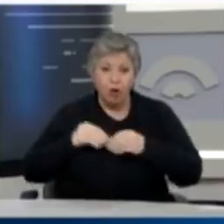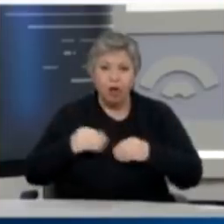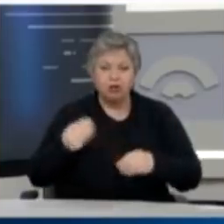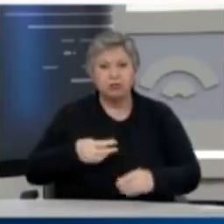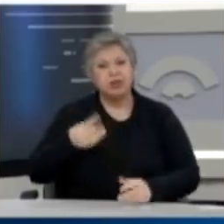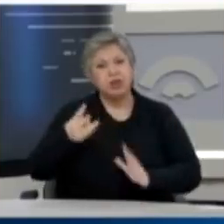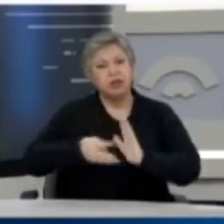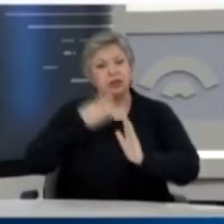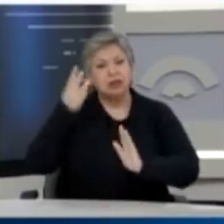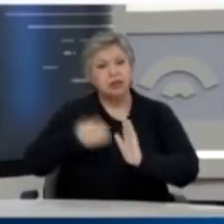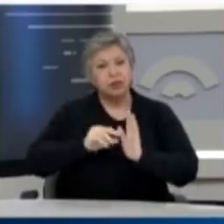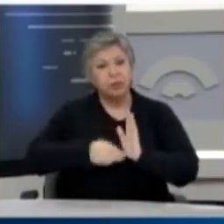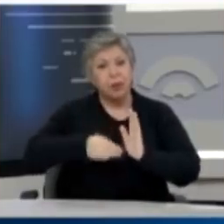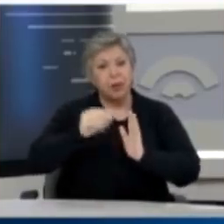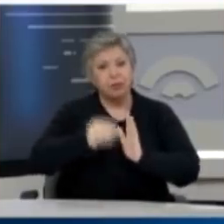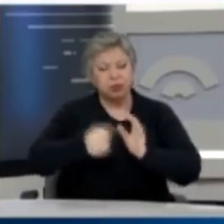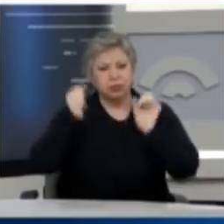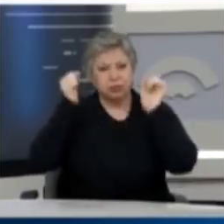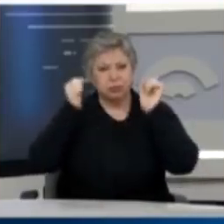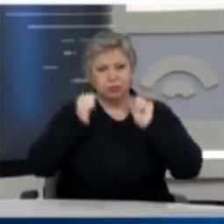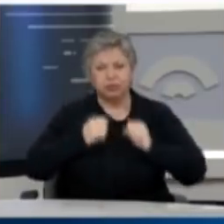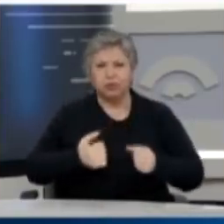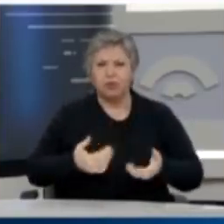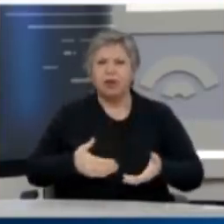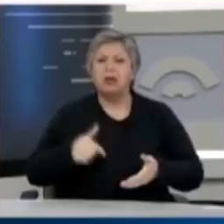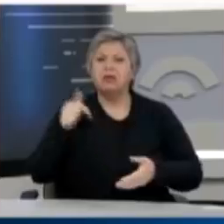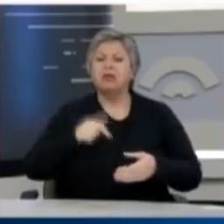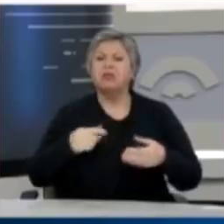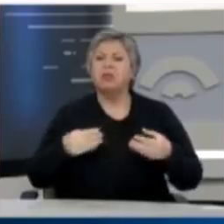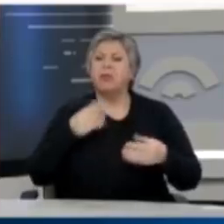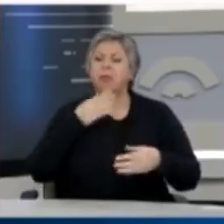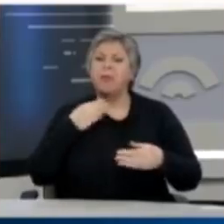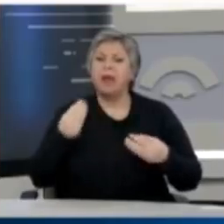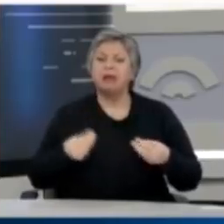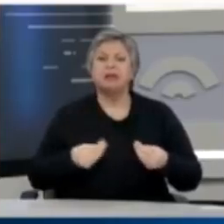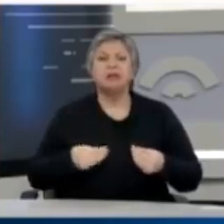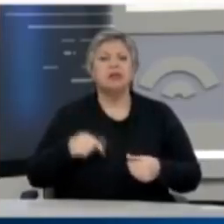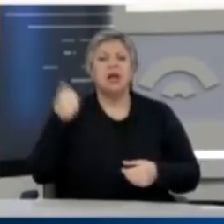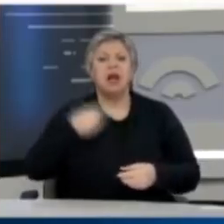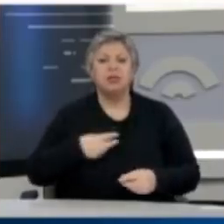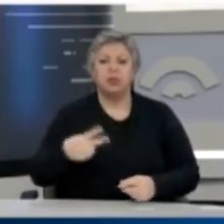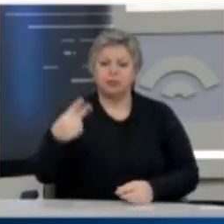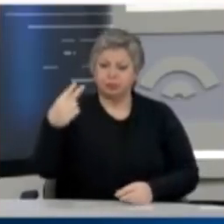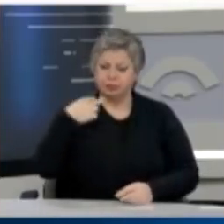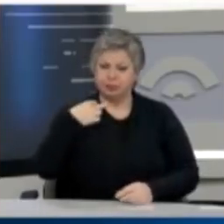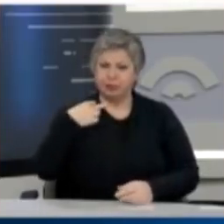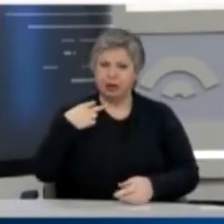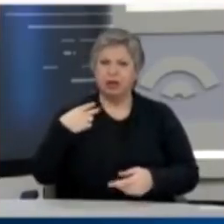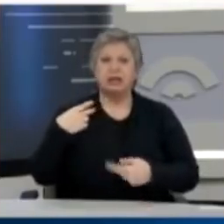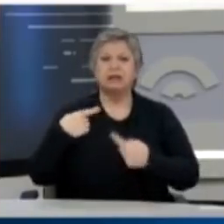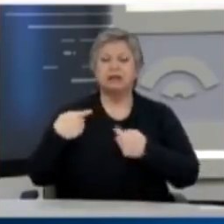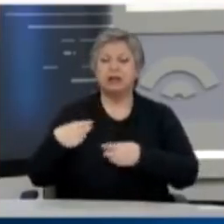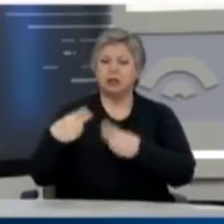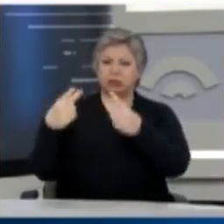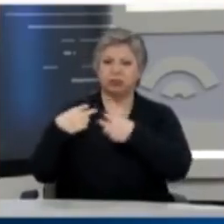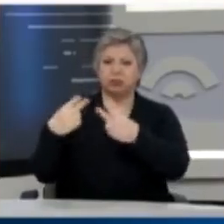μας δεν βρίσκεται υπό καθεστώς διαρκούς αυστηρής επιτροπίας. Με